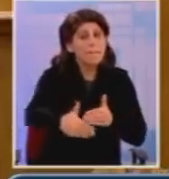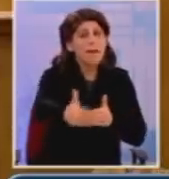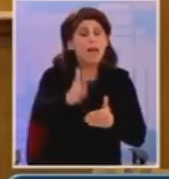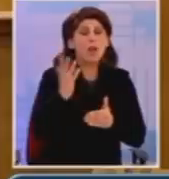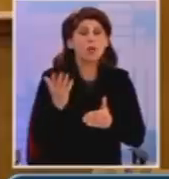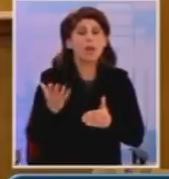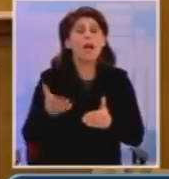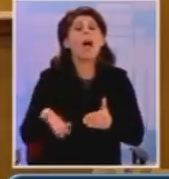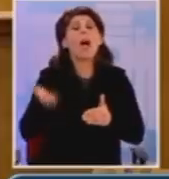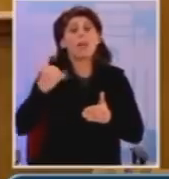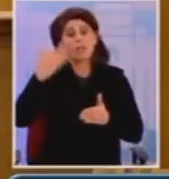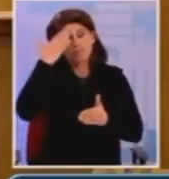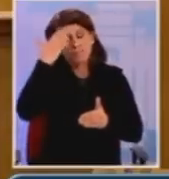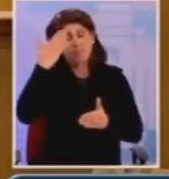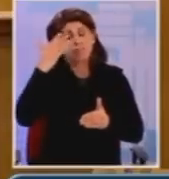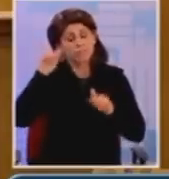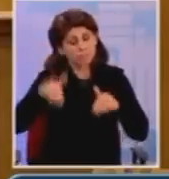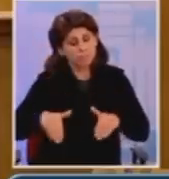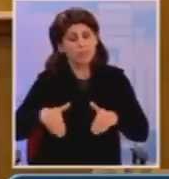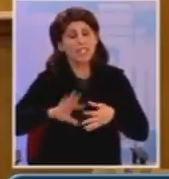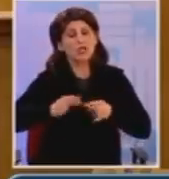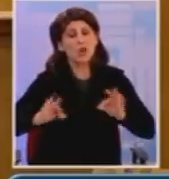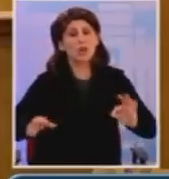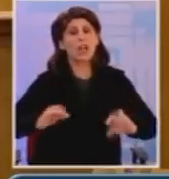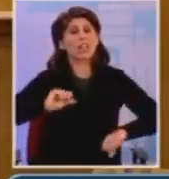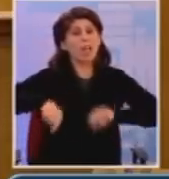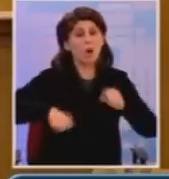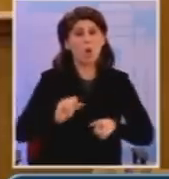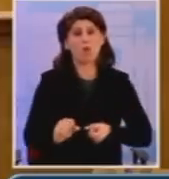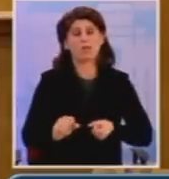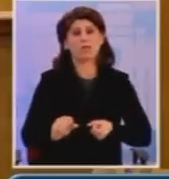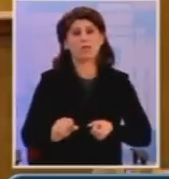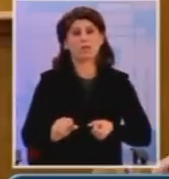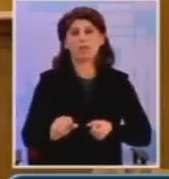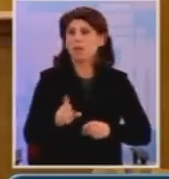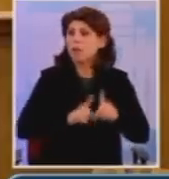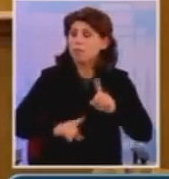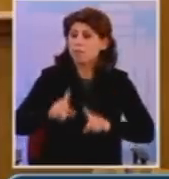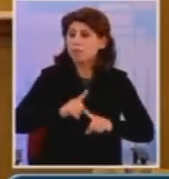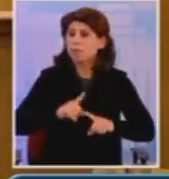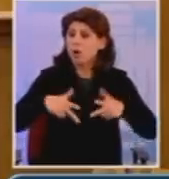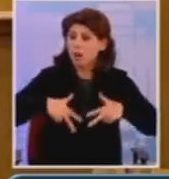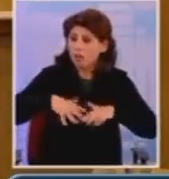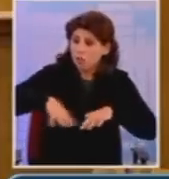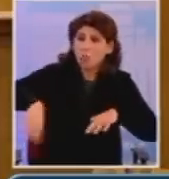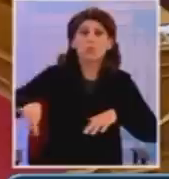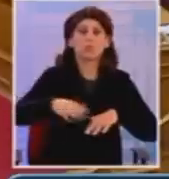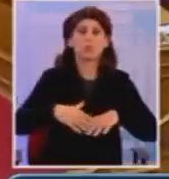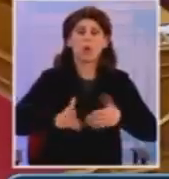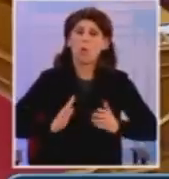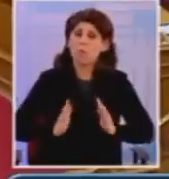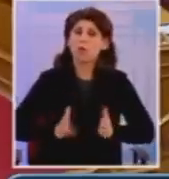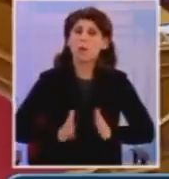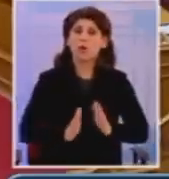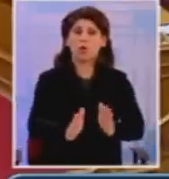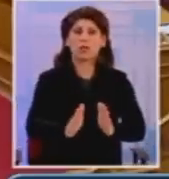δεν τιμά την ιστορία του και τους αγώνες του. Ποιος λαός μπορεί να προχωρήσει μπροστά σβήνοντας